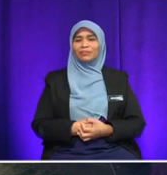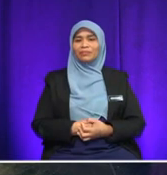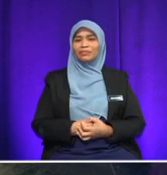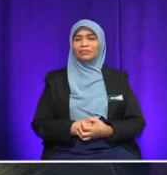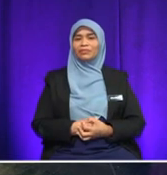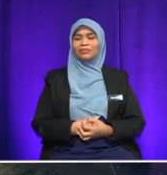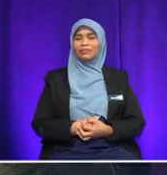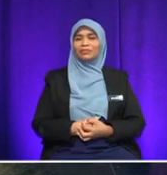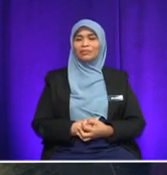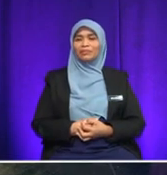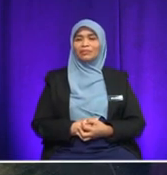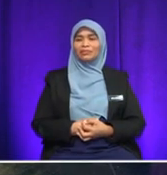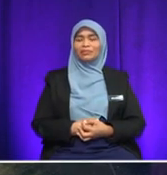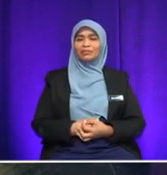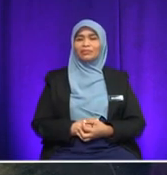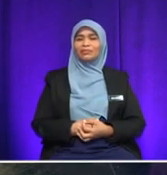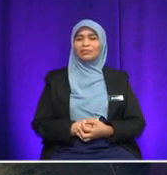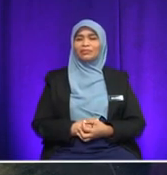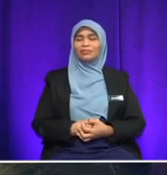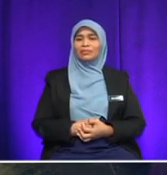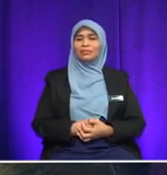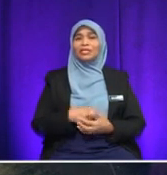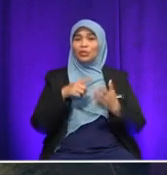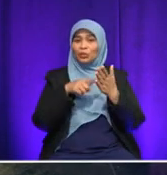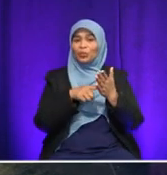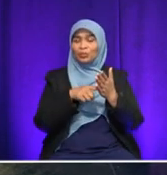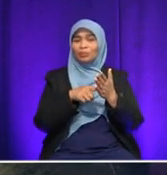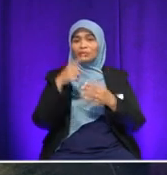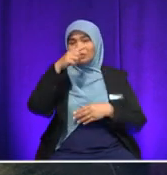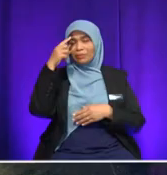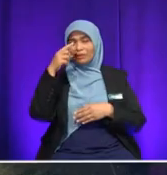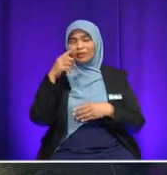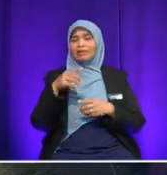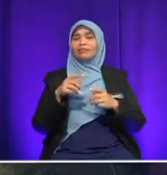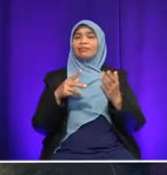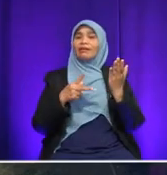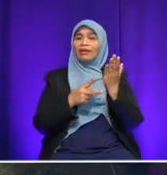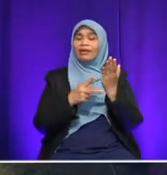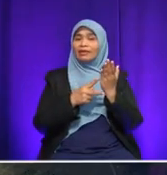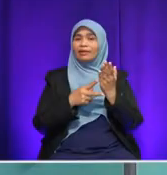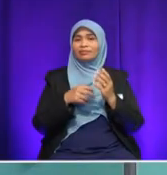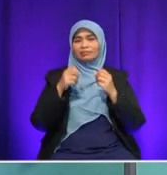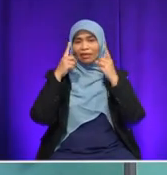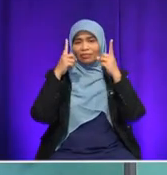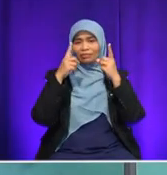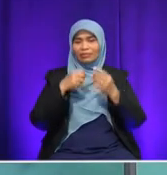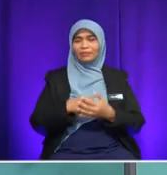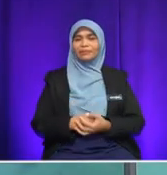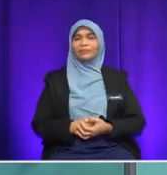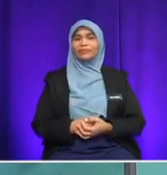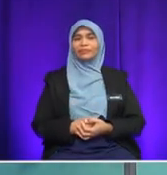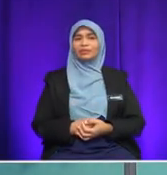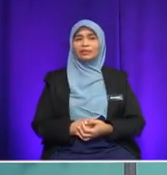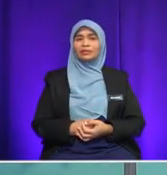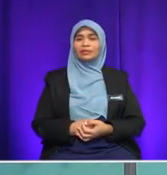kan? jadi itu yang menyebabkan ada teknik kejutan di situ ya, dia mengangkat secara